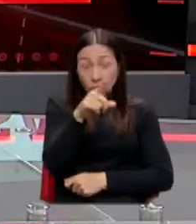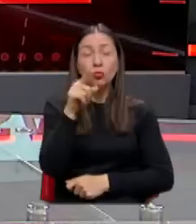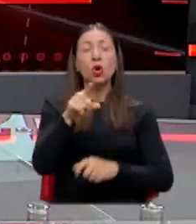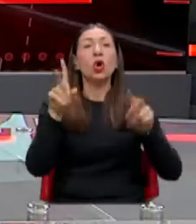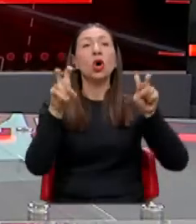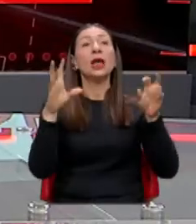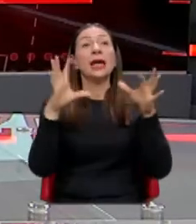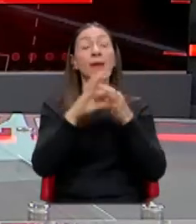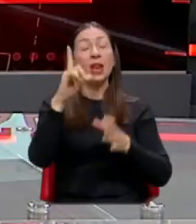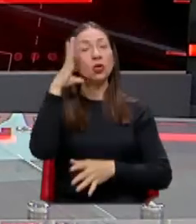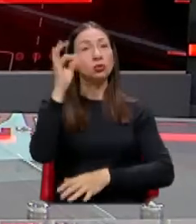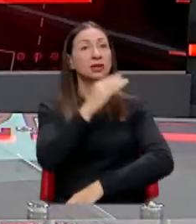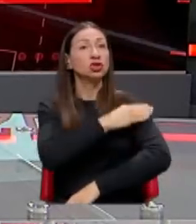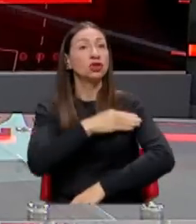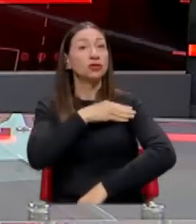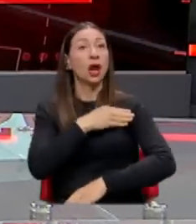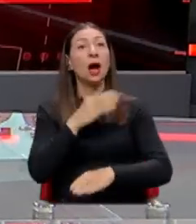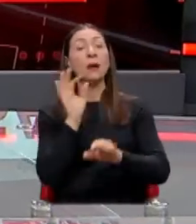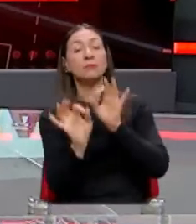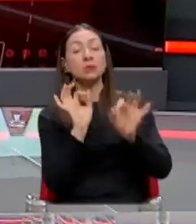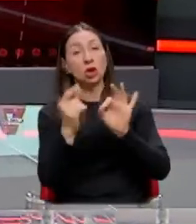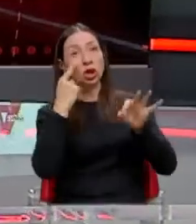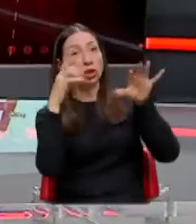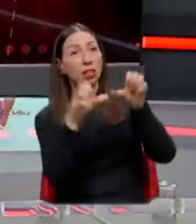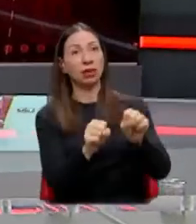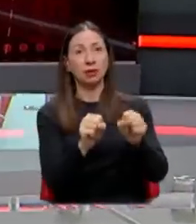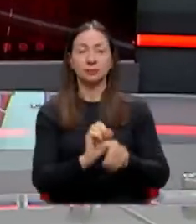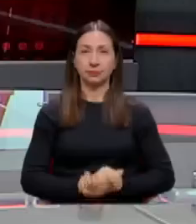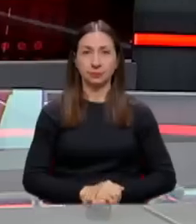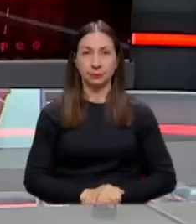ilgili olarak bir uzman çavuşa provokasyon gözaltısı.